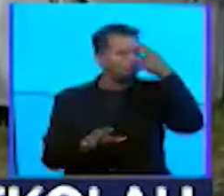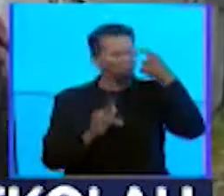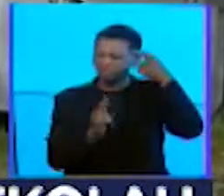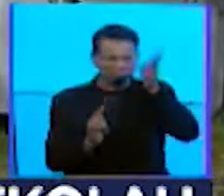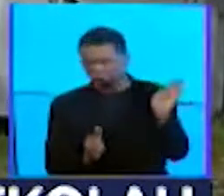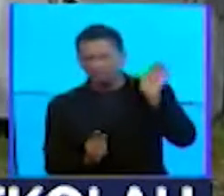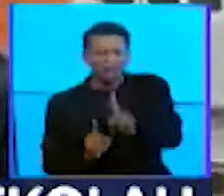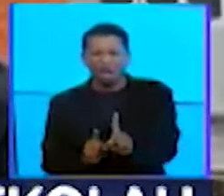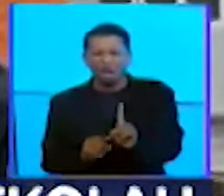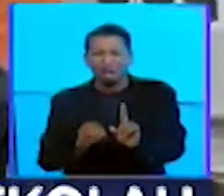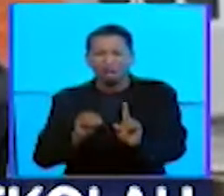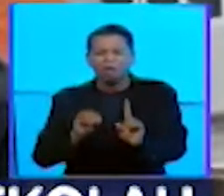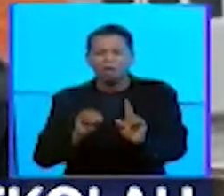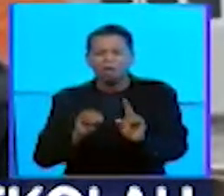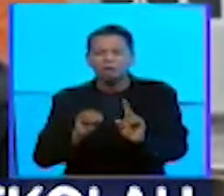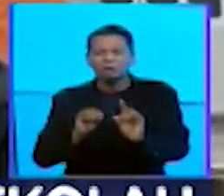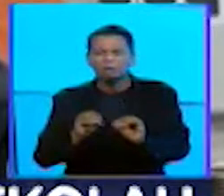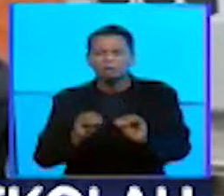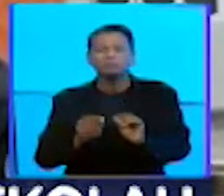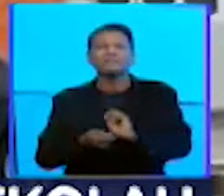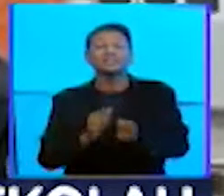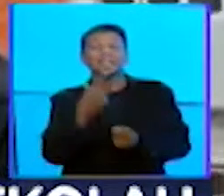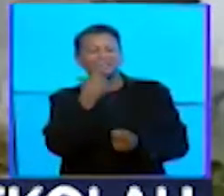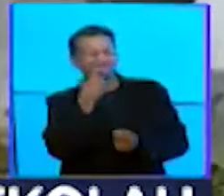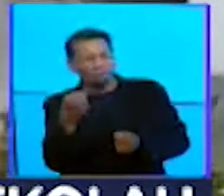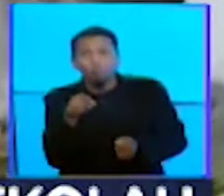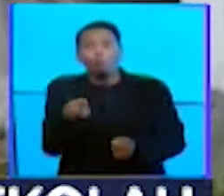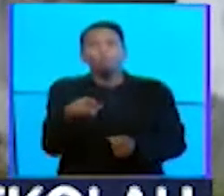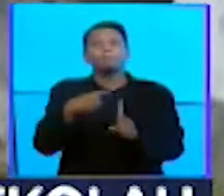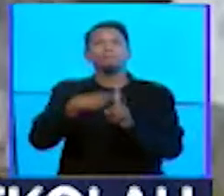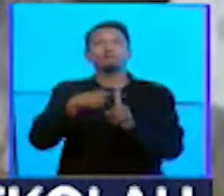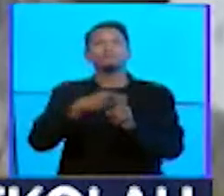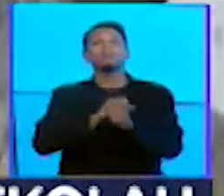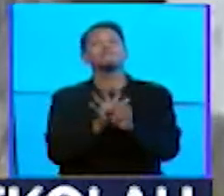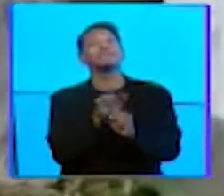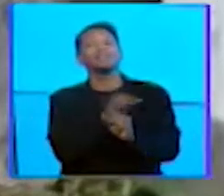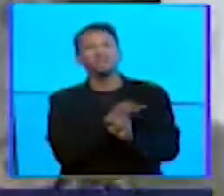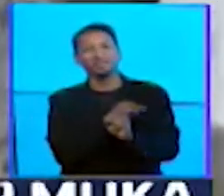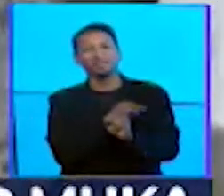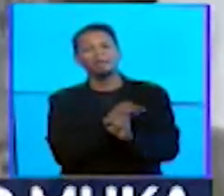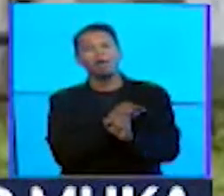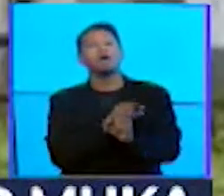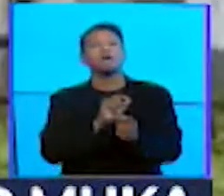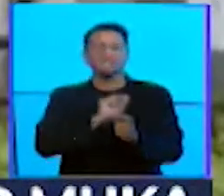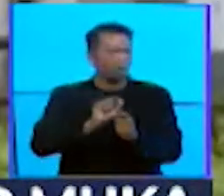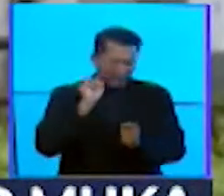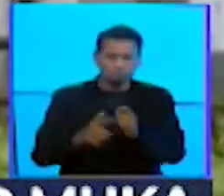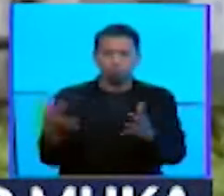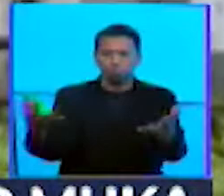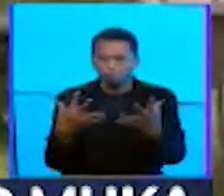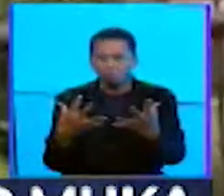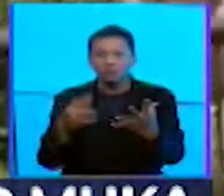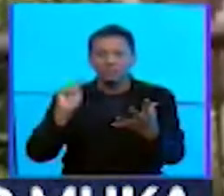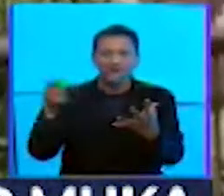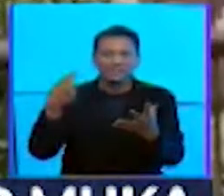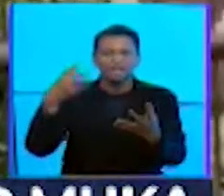dilakukan tes swab PCR, hasilnya positif COVID-19. Pihak sekolah berkoordinasi dengan Dinas Kesehatan untuk tracing dan